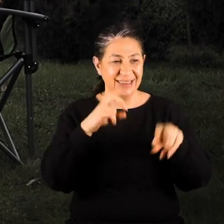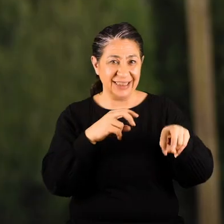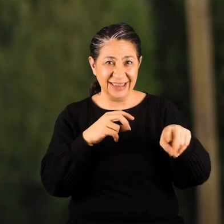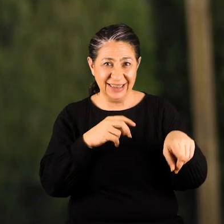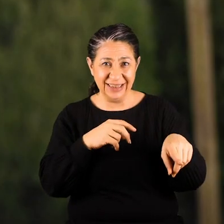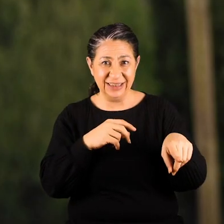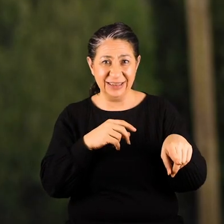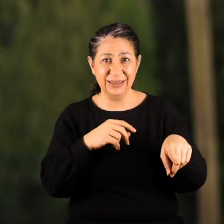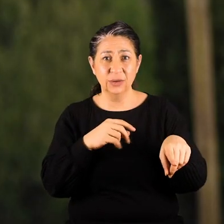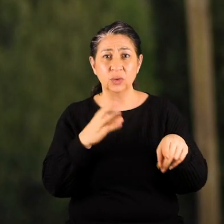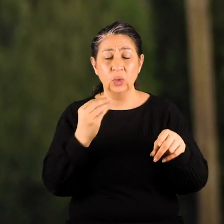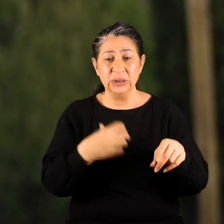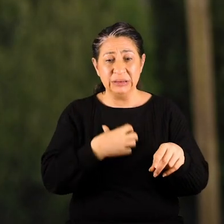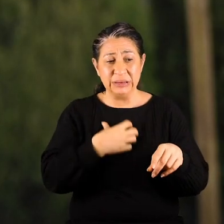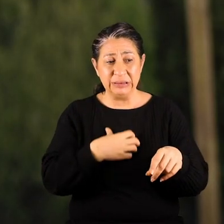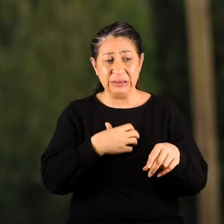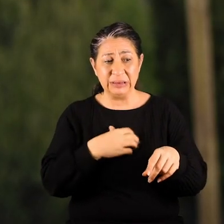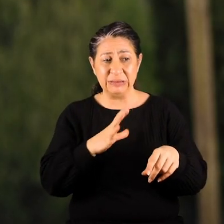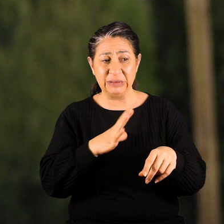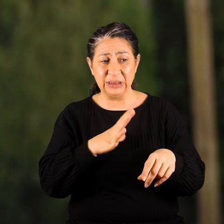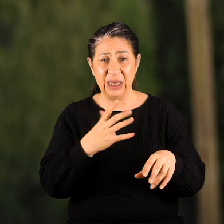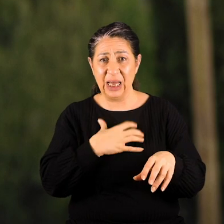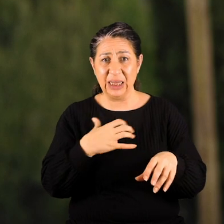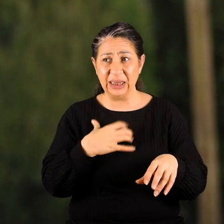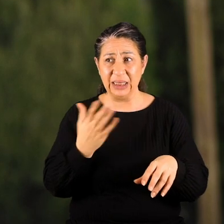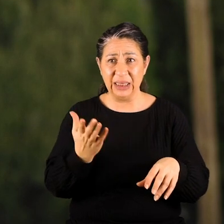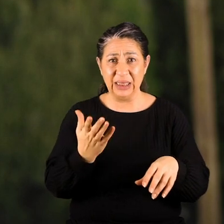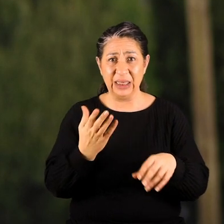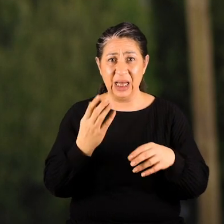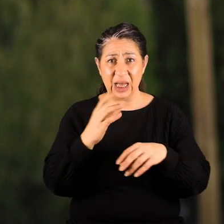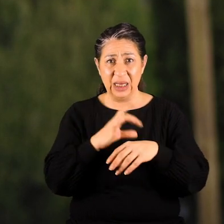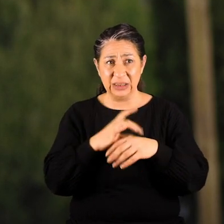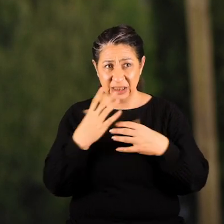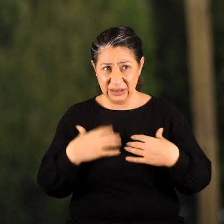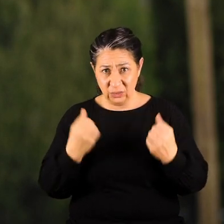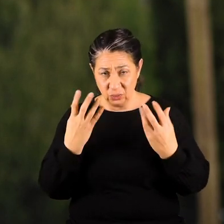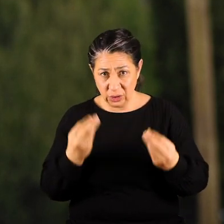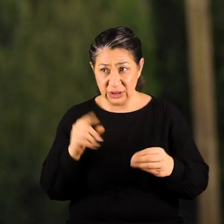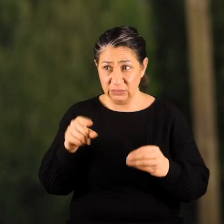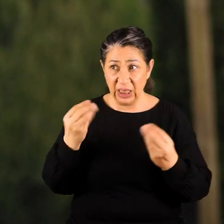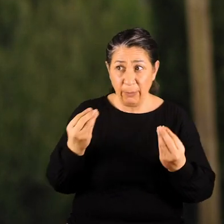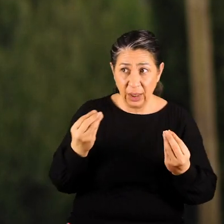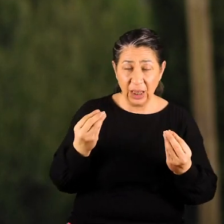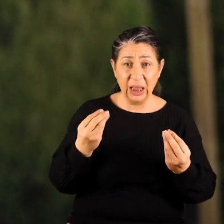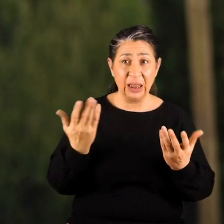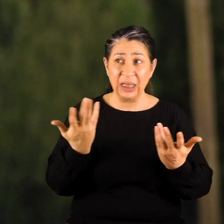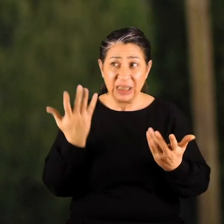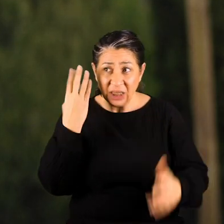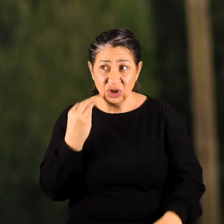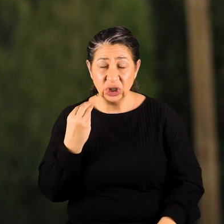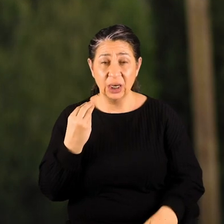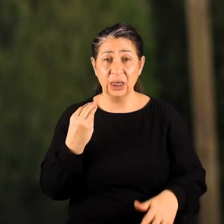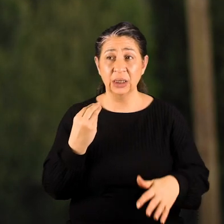yaşındaydı. Ve bir sürü kaygısı vardı tabii doğal olarak. Hani annesi iyi olacak mı? Şimdi iyi mi? Nereden anlayacak